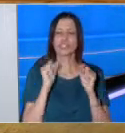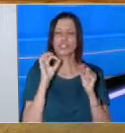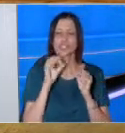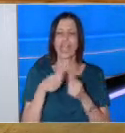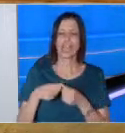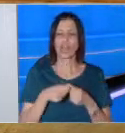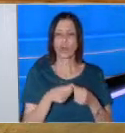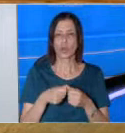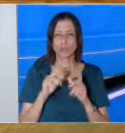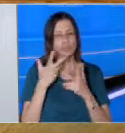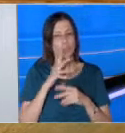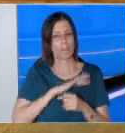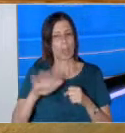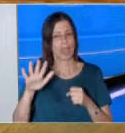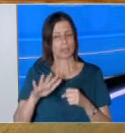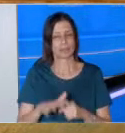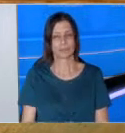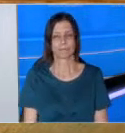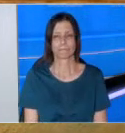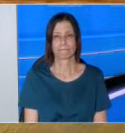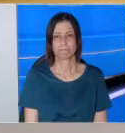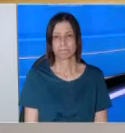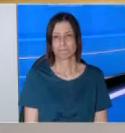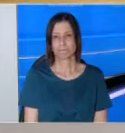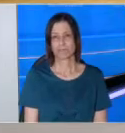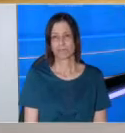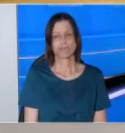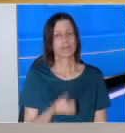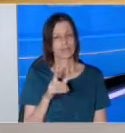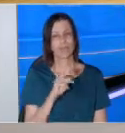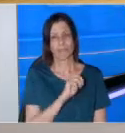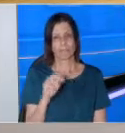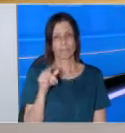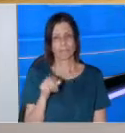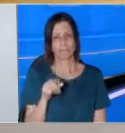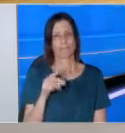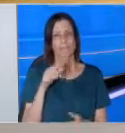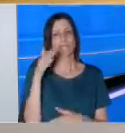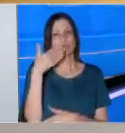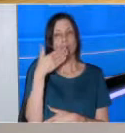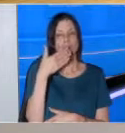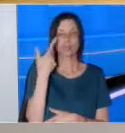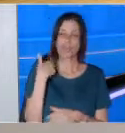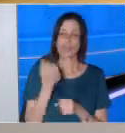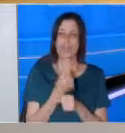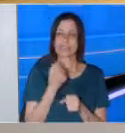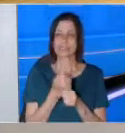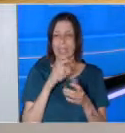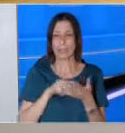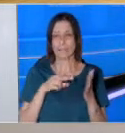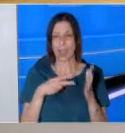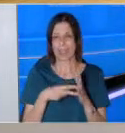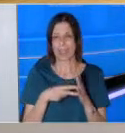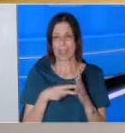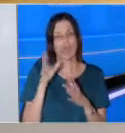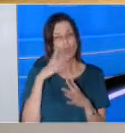organizations really work. כן, זה אלו העניינים האלו המדיניים. בואו נתעסק בפוליטיקה,